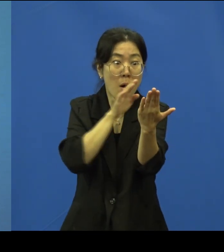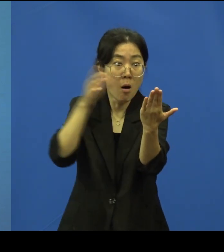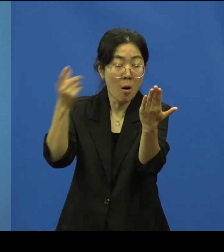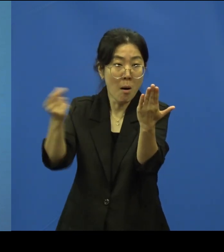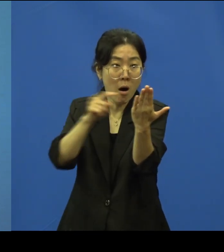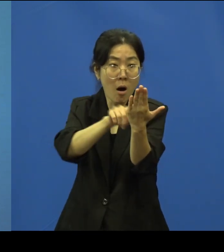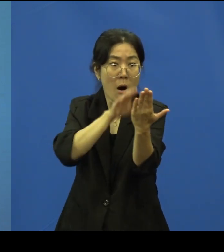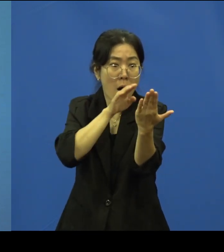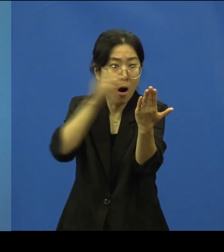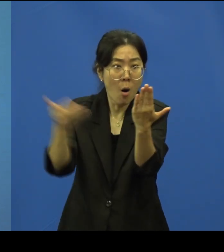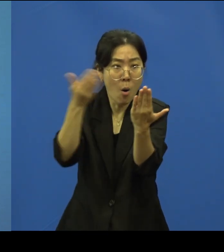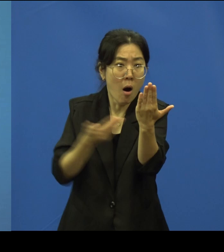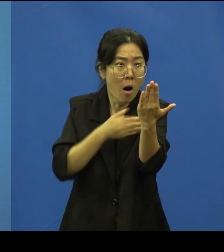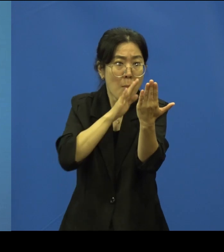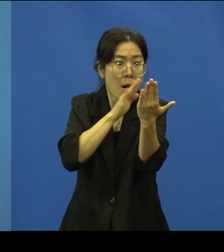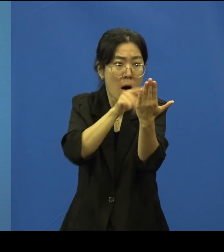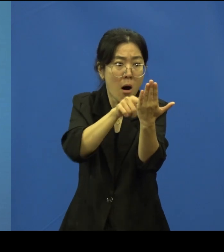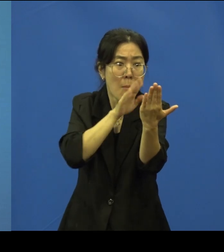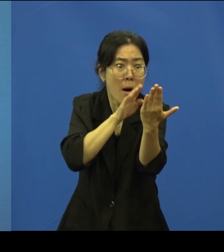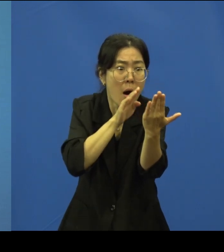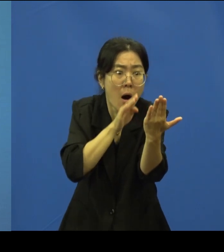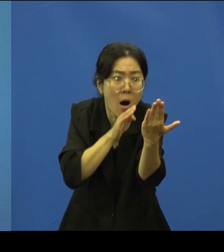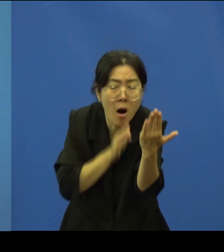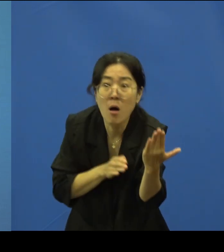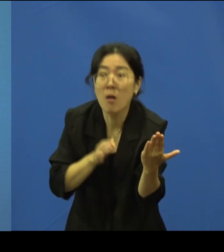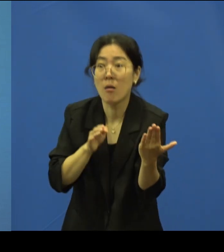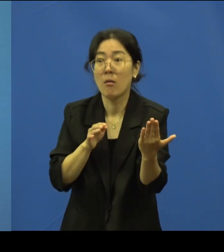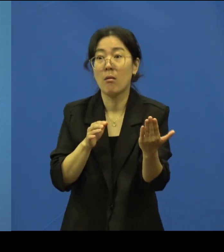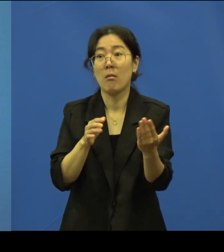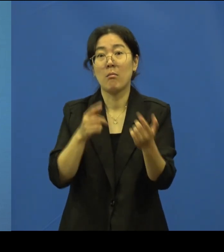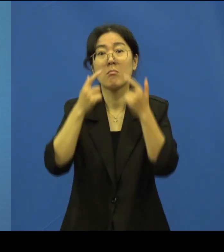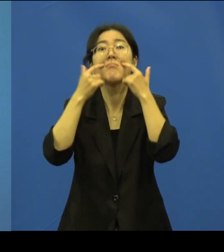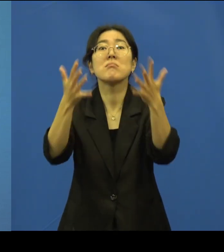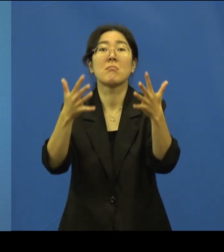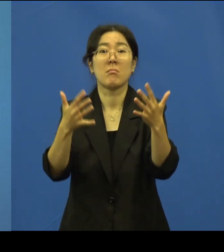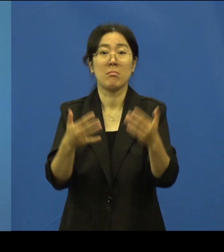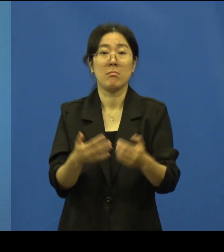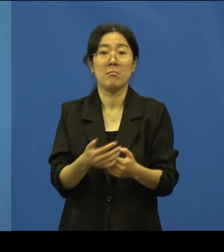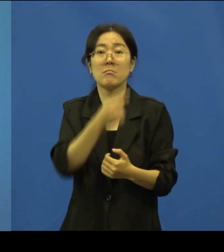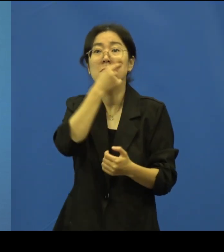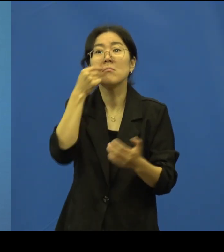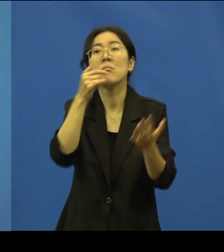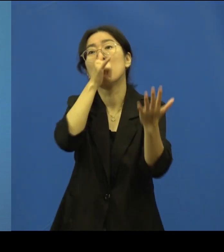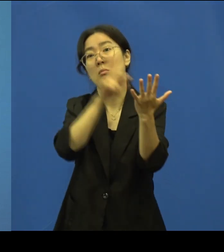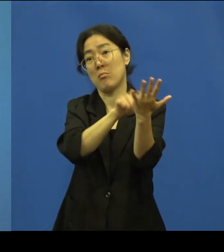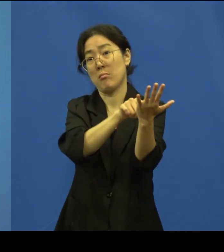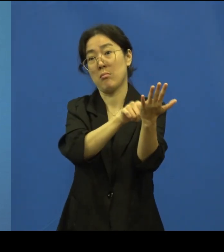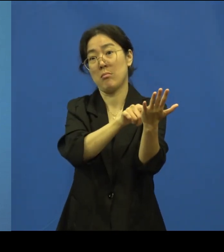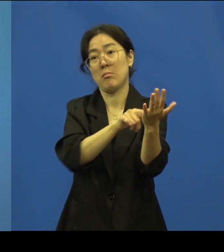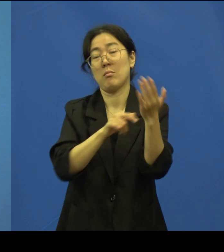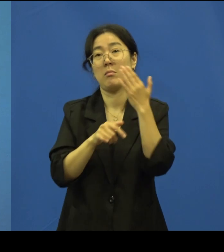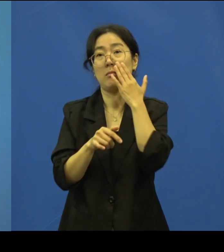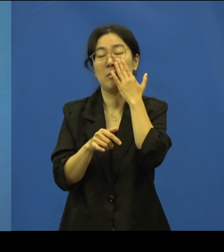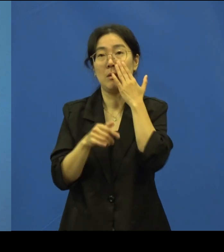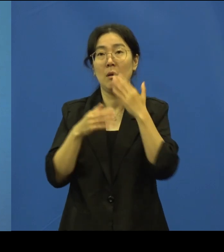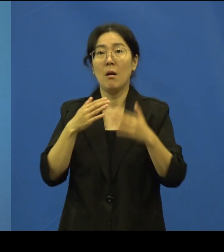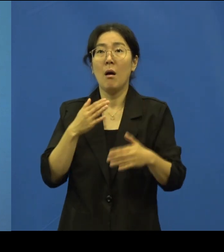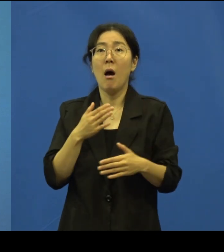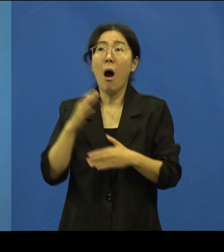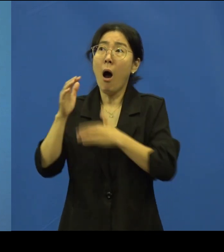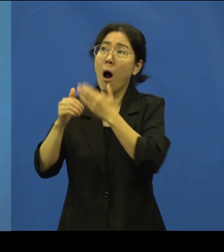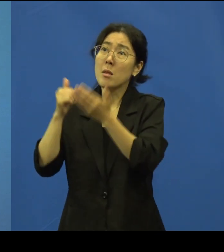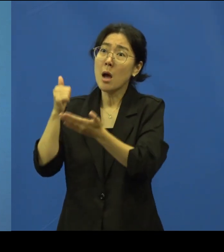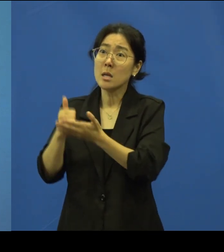때는 하나님, 내가 그렇게 귀한 존재인가요? 이런 생각이 들을 만큼 하나님께서 내